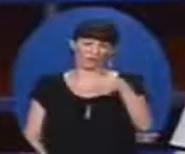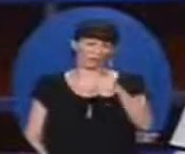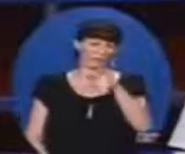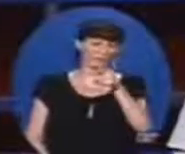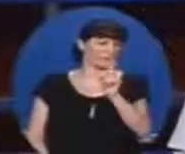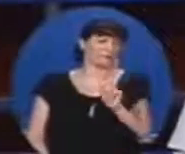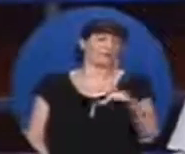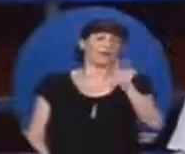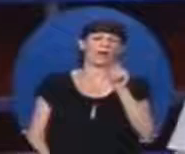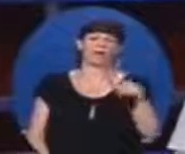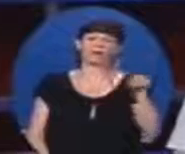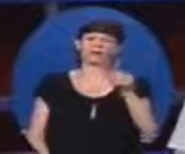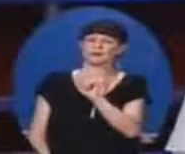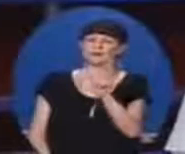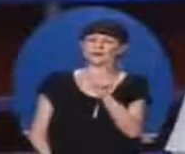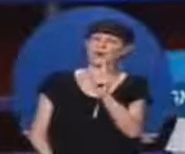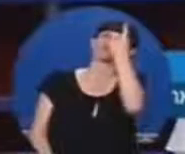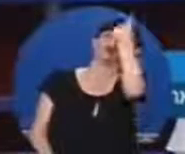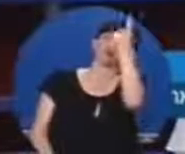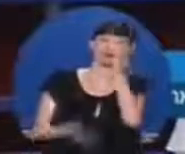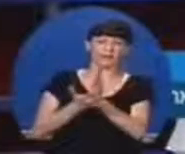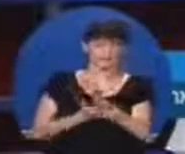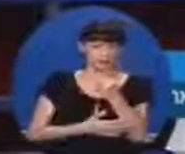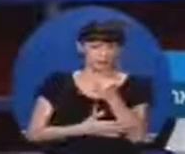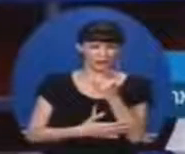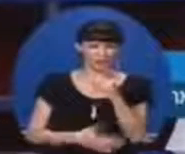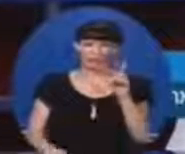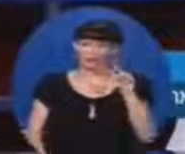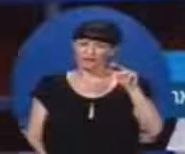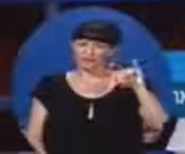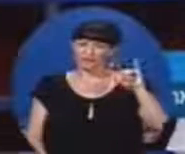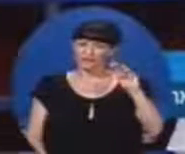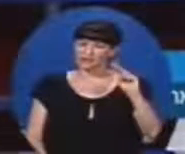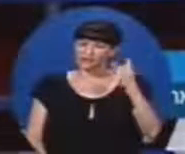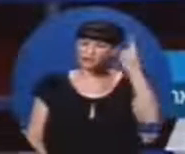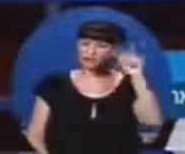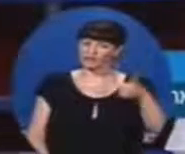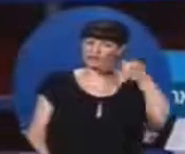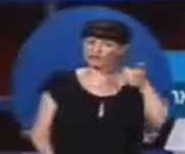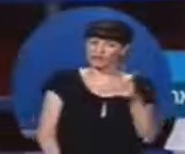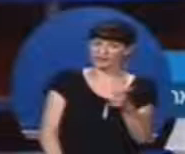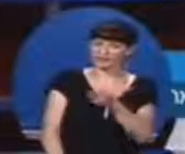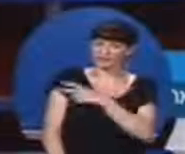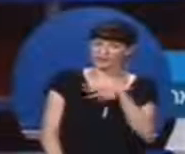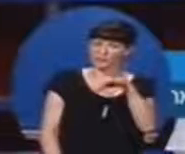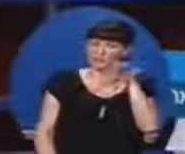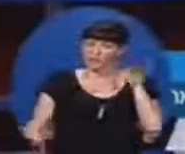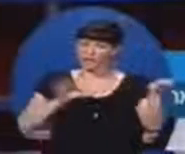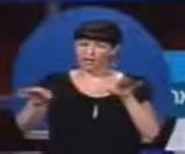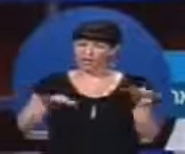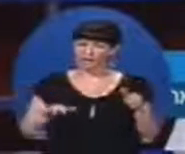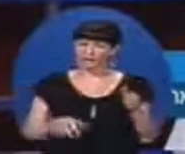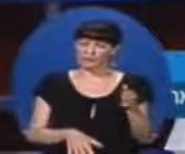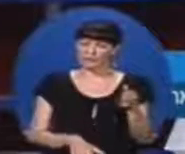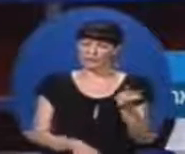משיח ולא מהשמיים ירדו. דנינו בחר אותם בפינצטה. מה זה צריך ללמד אותנו על המשטרה שלנו, שיש לנו... אתה יודע, למרות